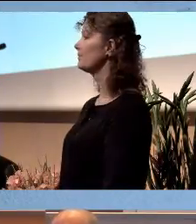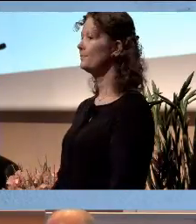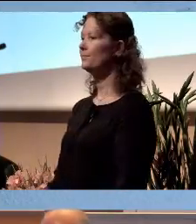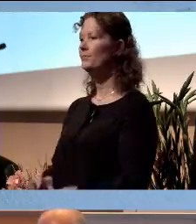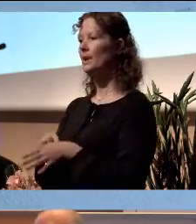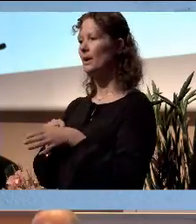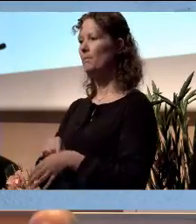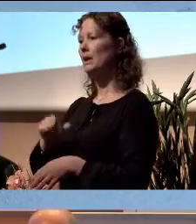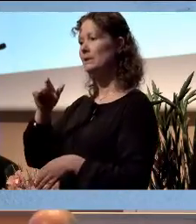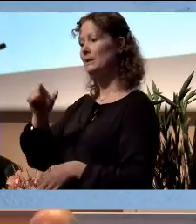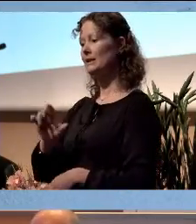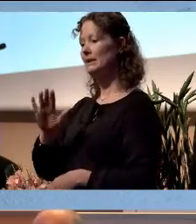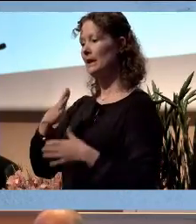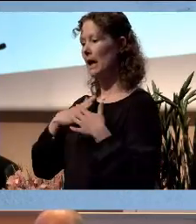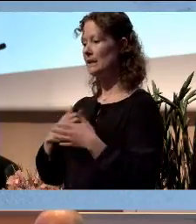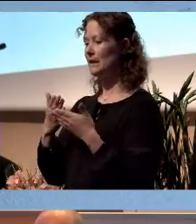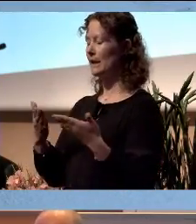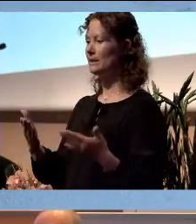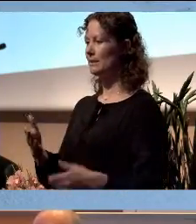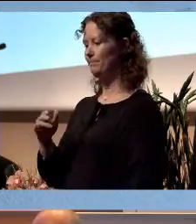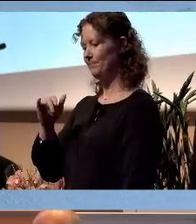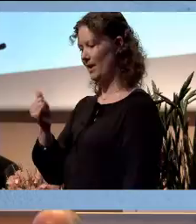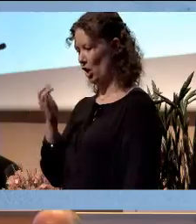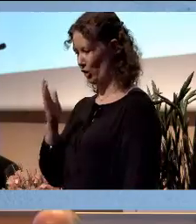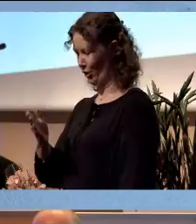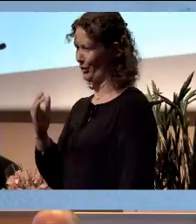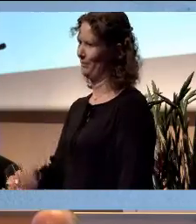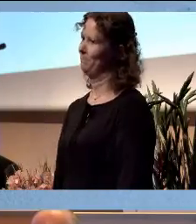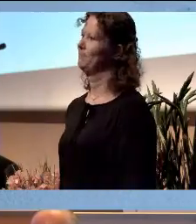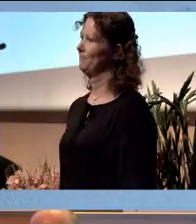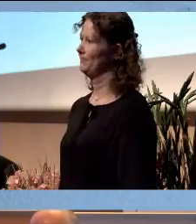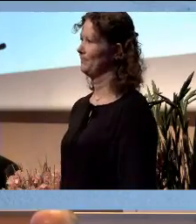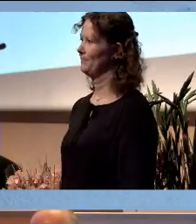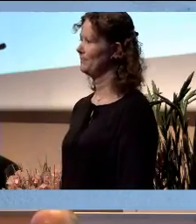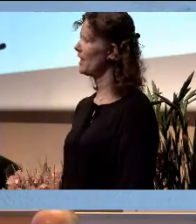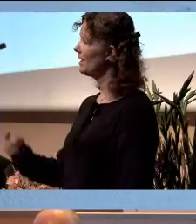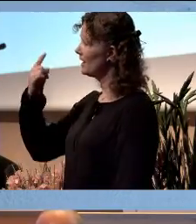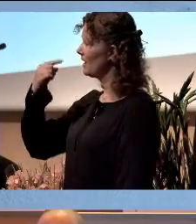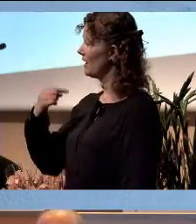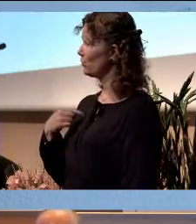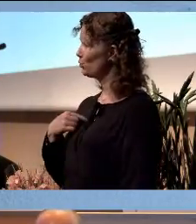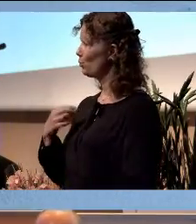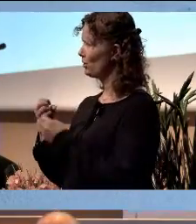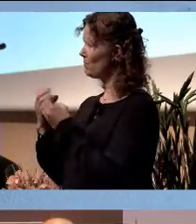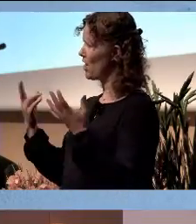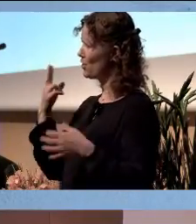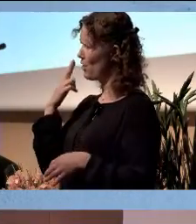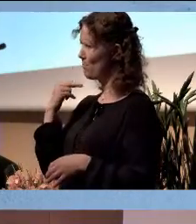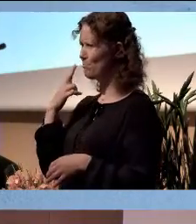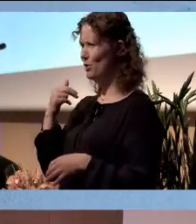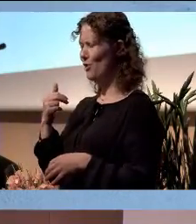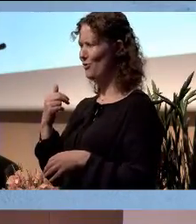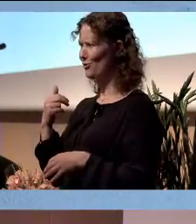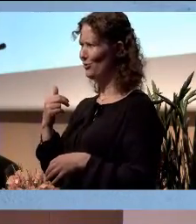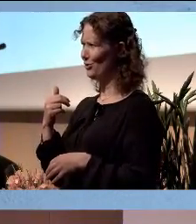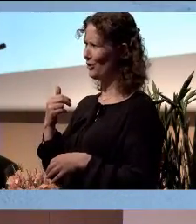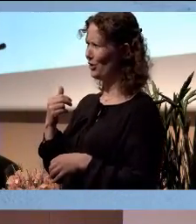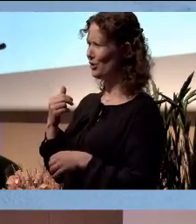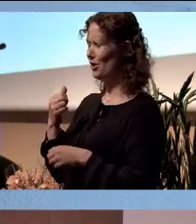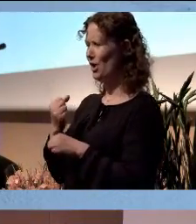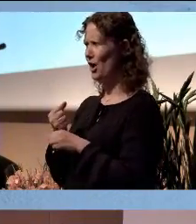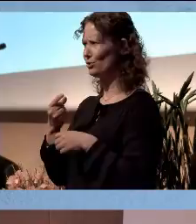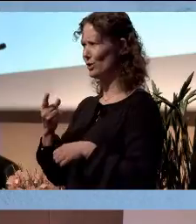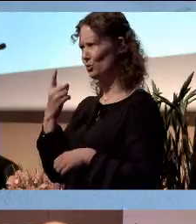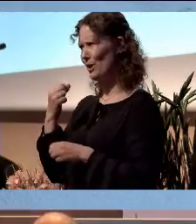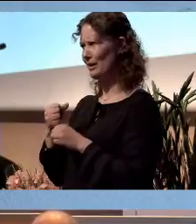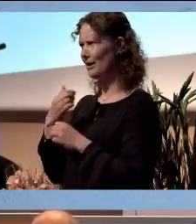Pasientens helsetjeneste, ja takk. Jeg tror mange har prøvd å lage det sånn, men jeg tror egentlig ikke det har vært sånn før. Så